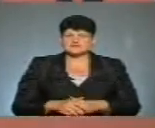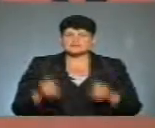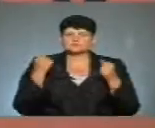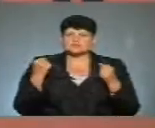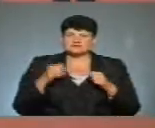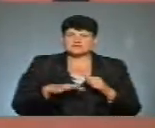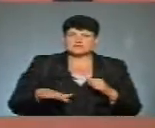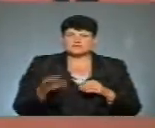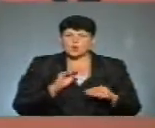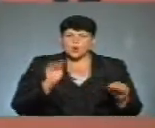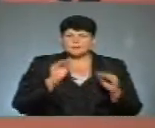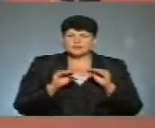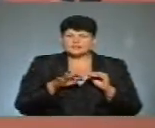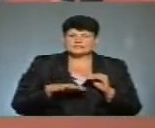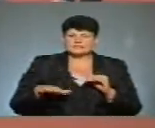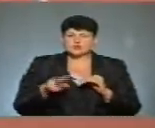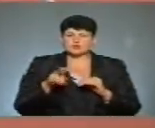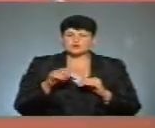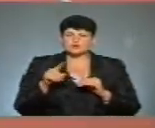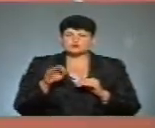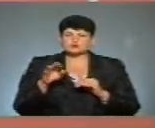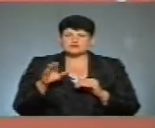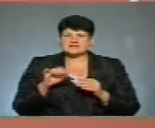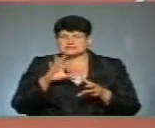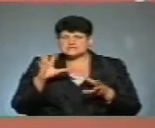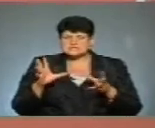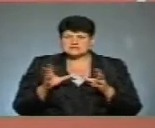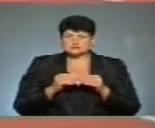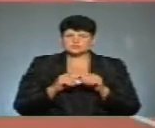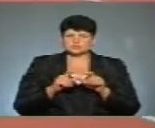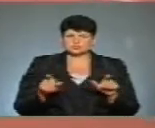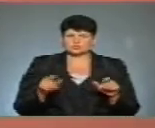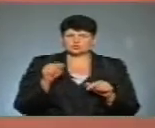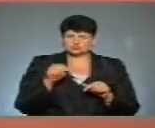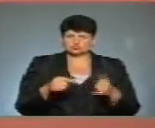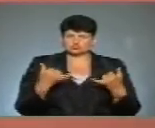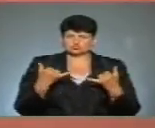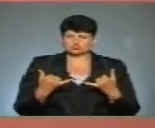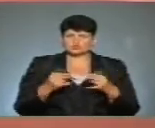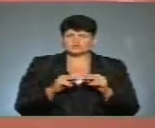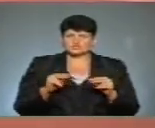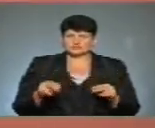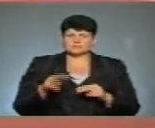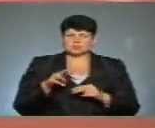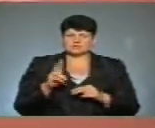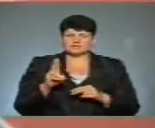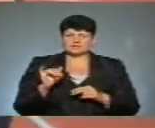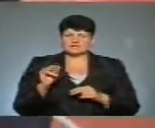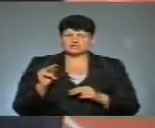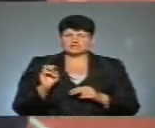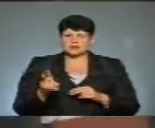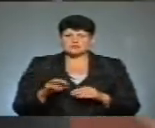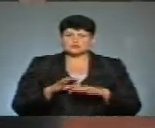Спортивний майданчик облаштували на території Лозовецької загальноосвітньої опорної школи. Тут сьогодні учитель Микола Кічак провів перший